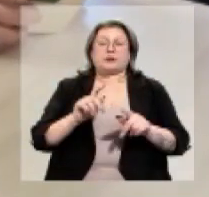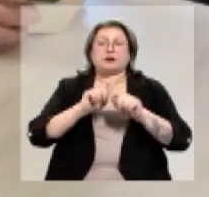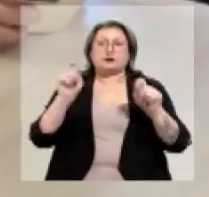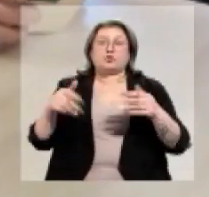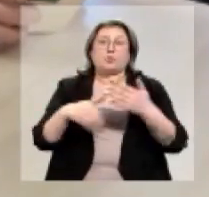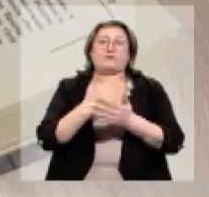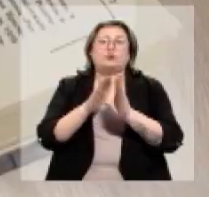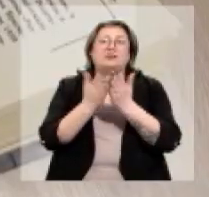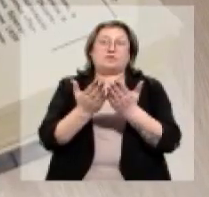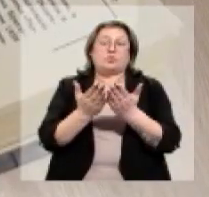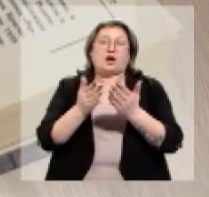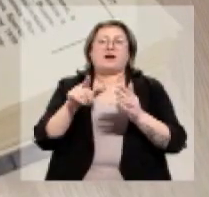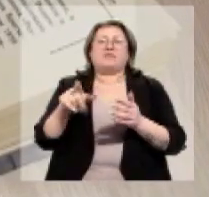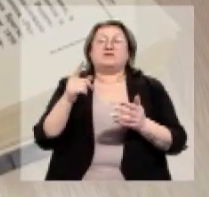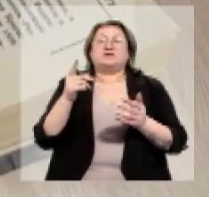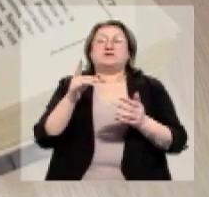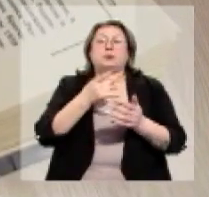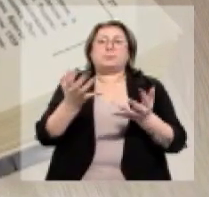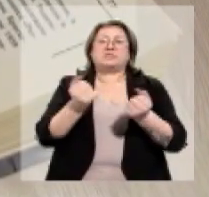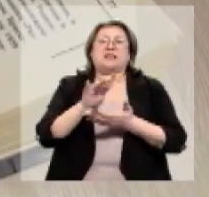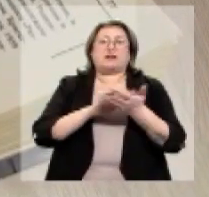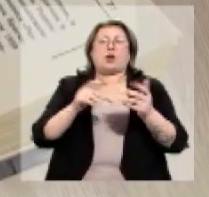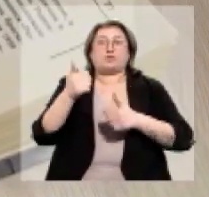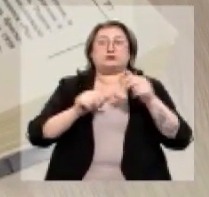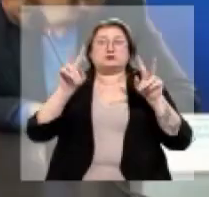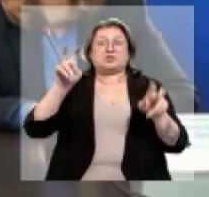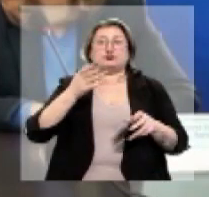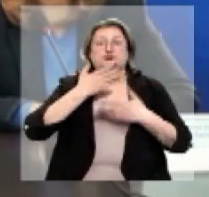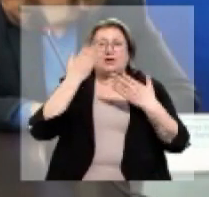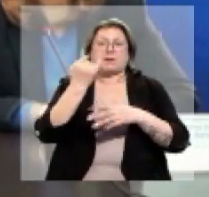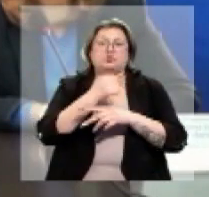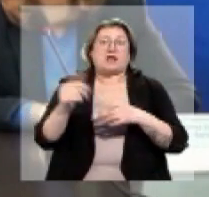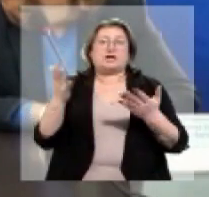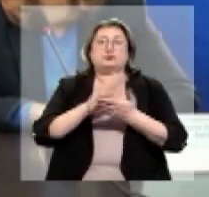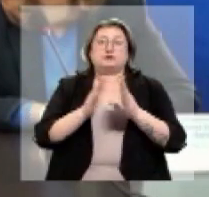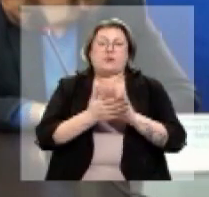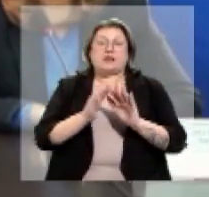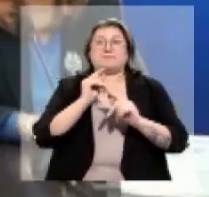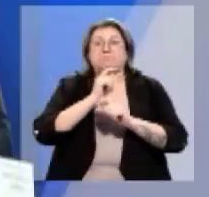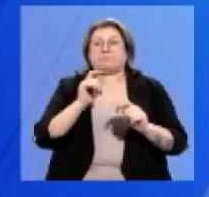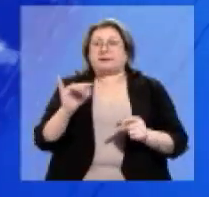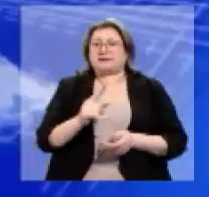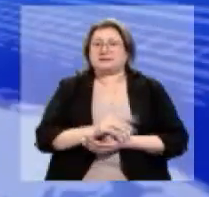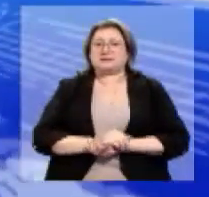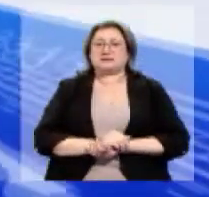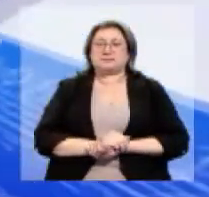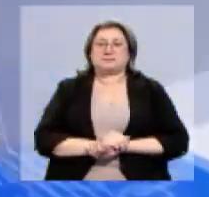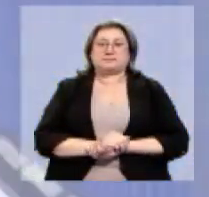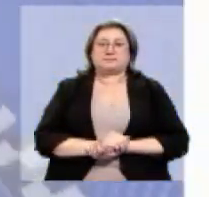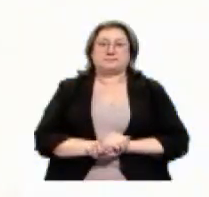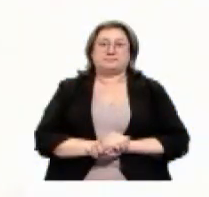Открыть новую книгу. В регионе стартовал прием заявок на конкурс «Читай и побеждай». Каковы условия и призы?